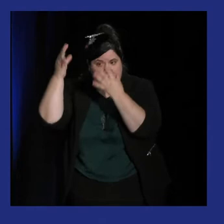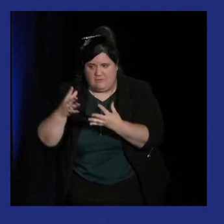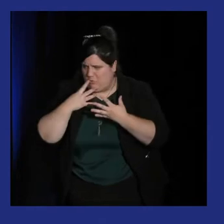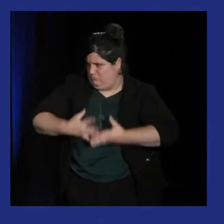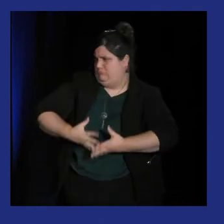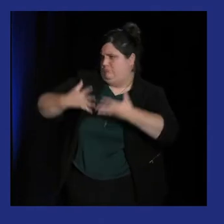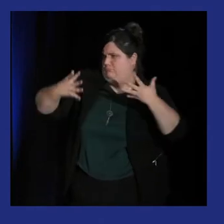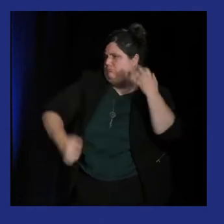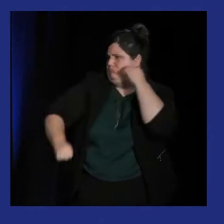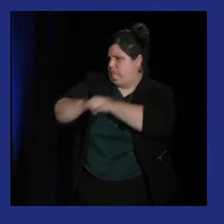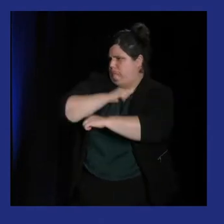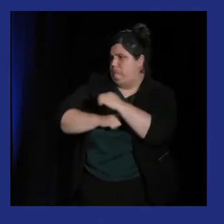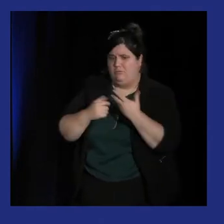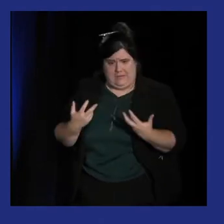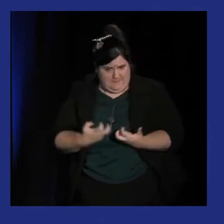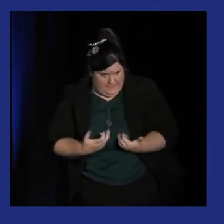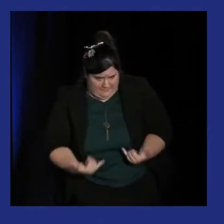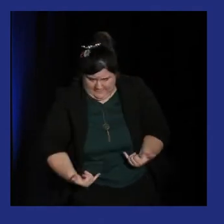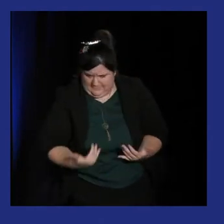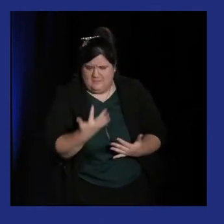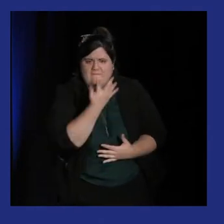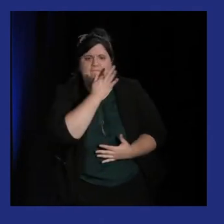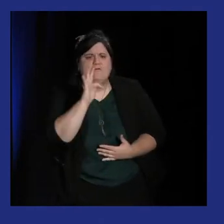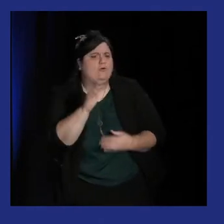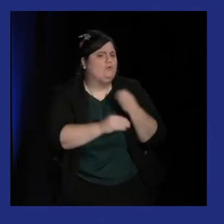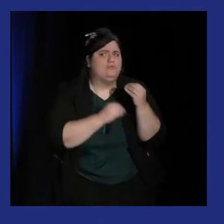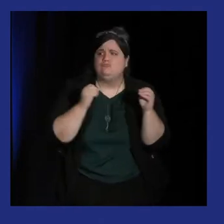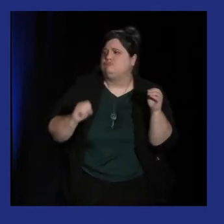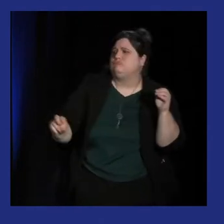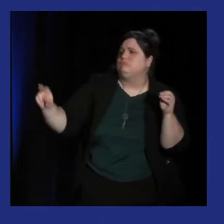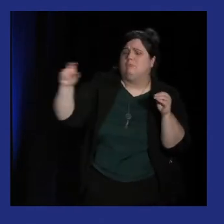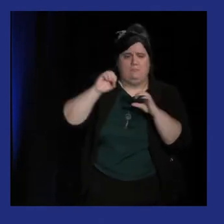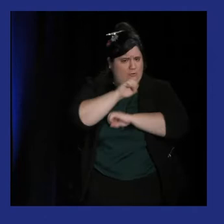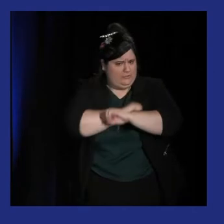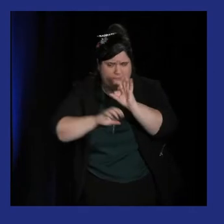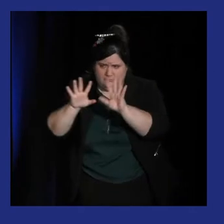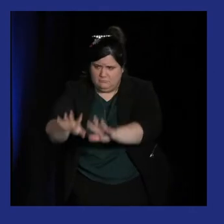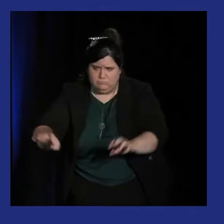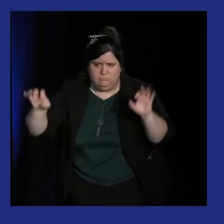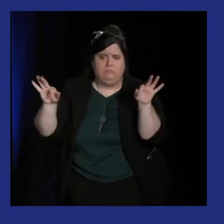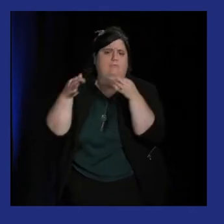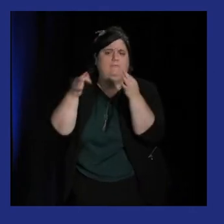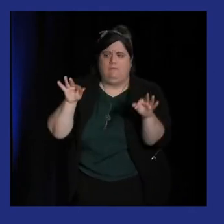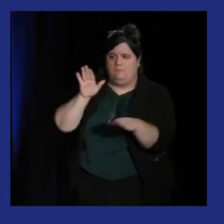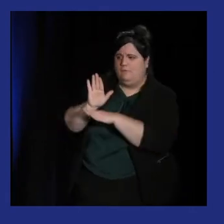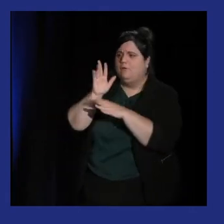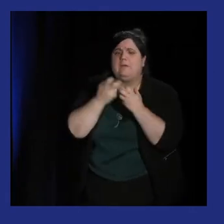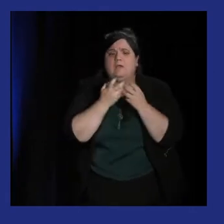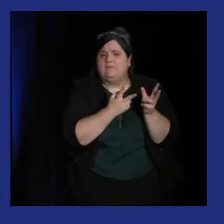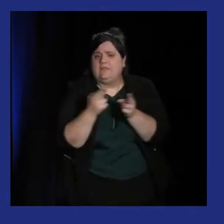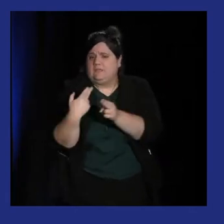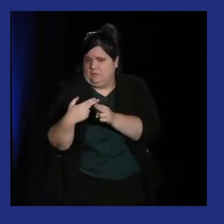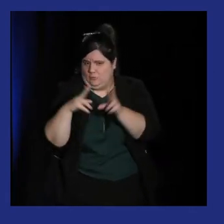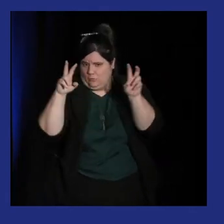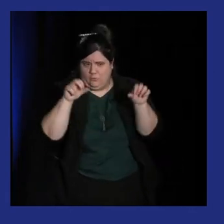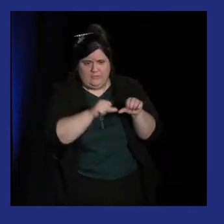avec lesquels tu es entre autres organisé en France et ailleurs dans le monde des concerts tels que ceux de la série distant words donc j'ai